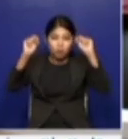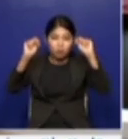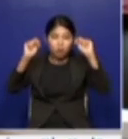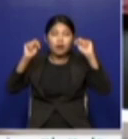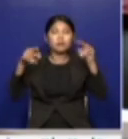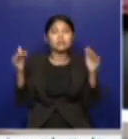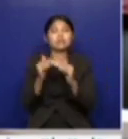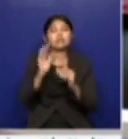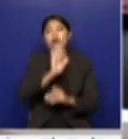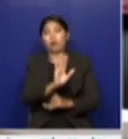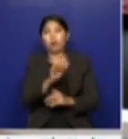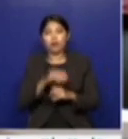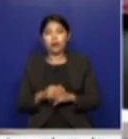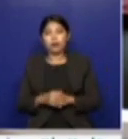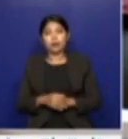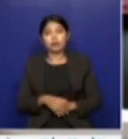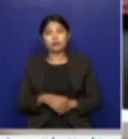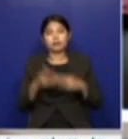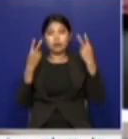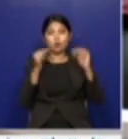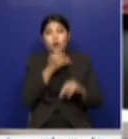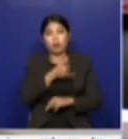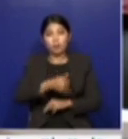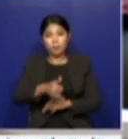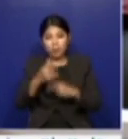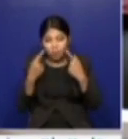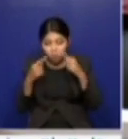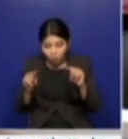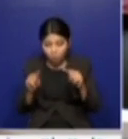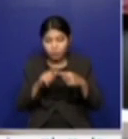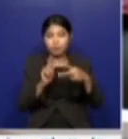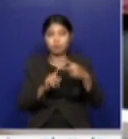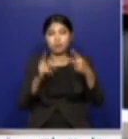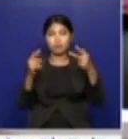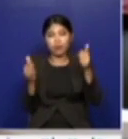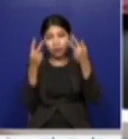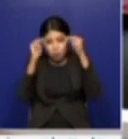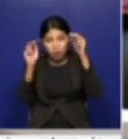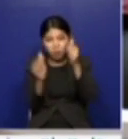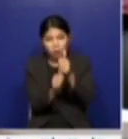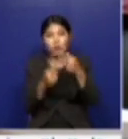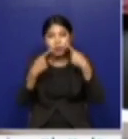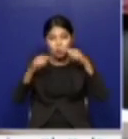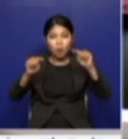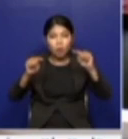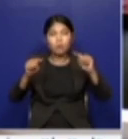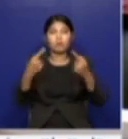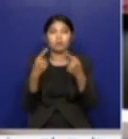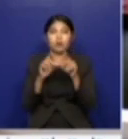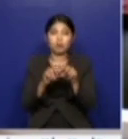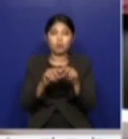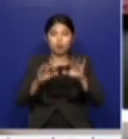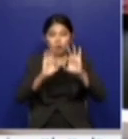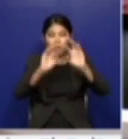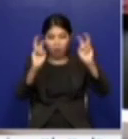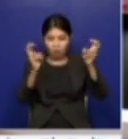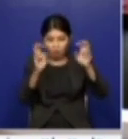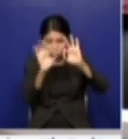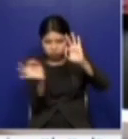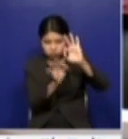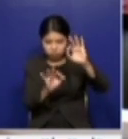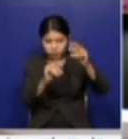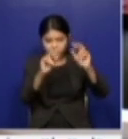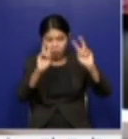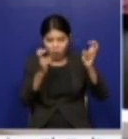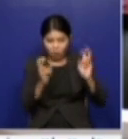ตอบผมก็ฟังท่านรองนายกลำดีที่เกี่ยวข้องได้ตอบแล้วถึงแนวการเขียนยุติวิธีการเสียสติ